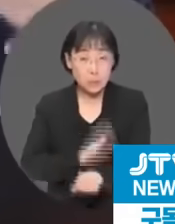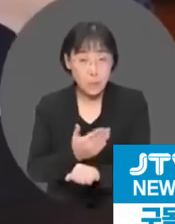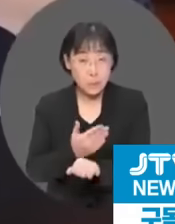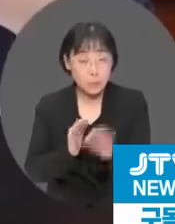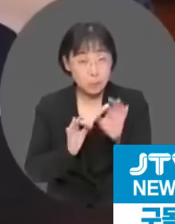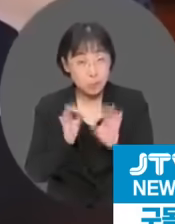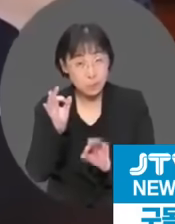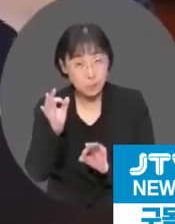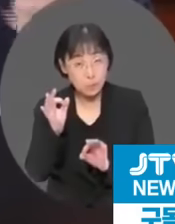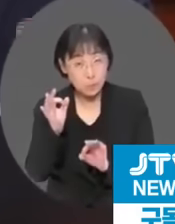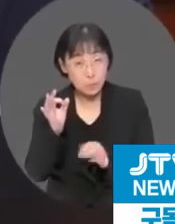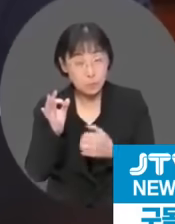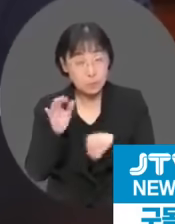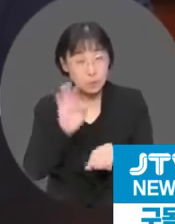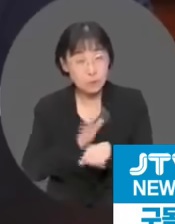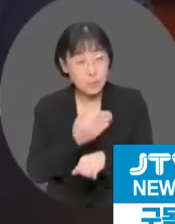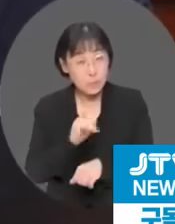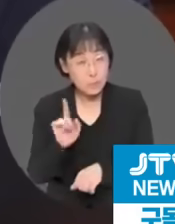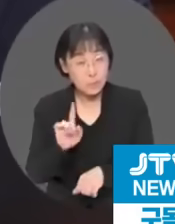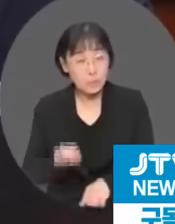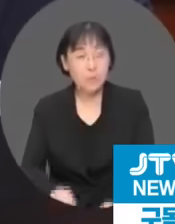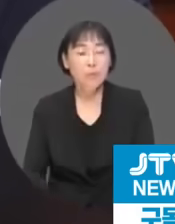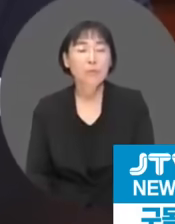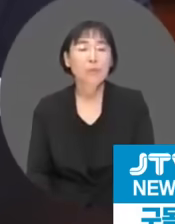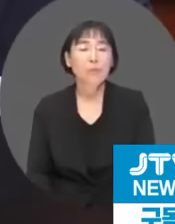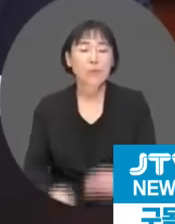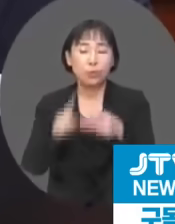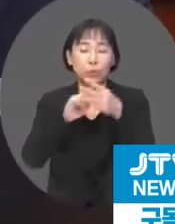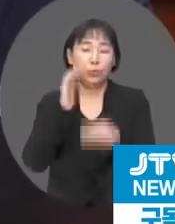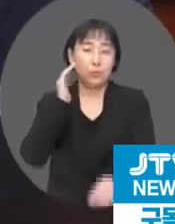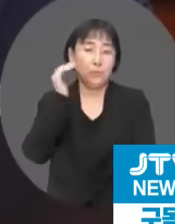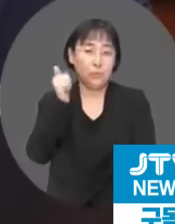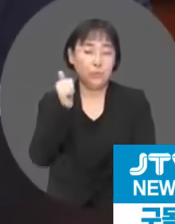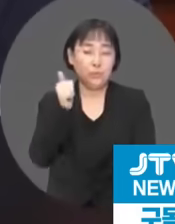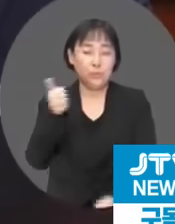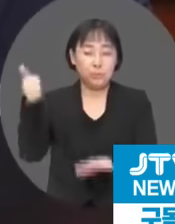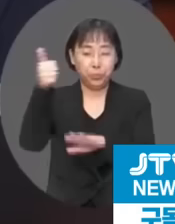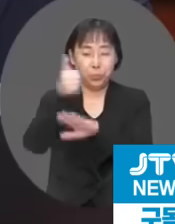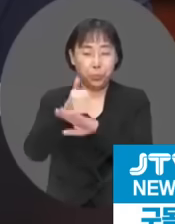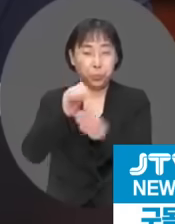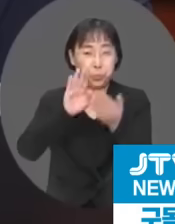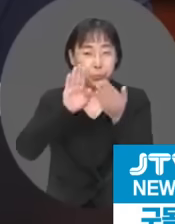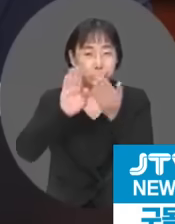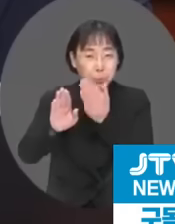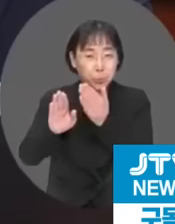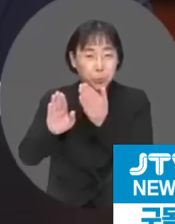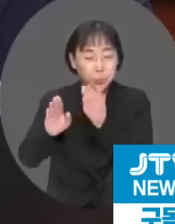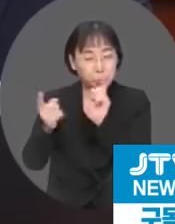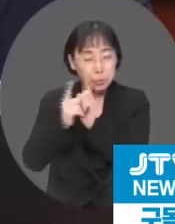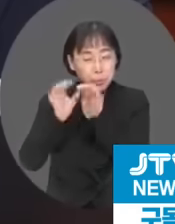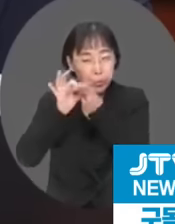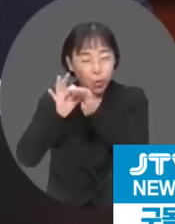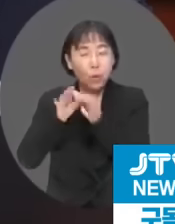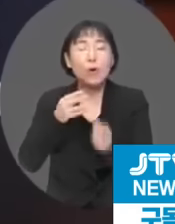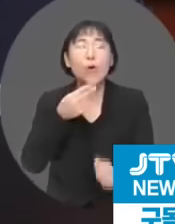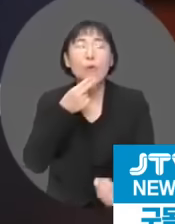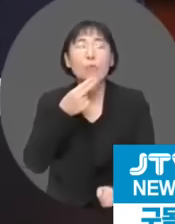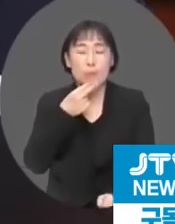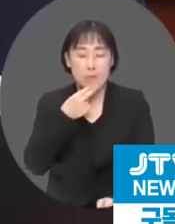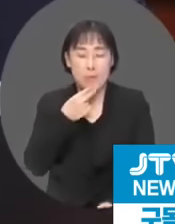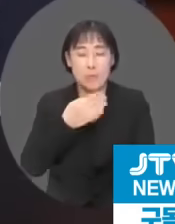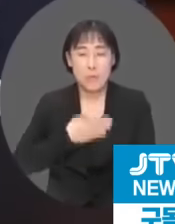알고 있거나 둘 중에 하나겠죠 대통령께서는 취임 이후에 지금 나오는 명태 균 씨와 접촉은 없 없다는 걸로 제가 알고 있어요